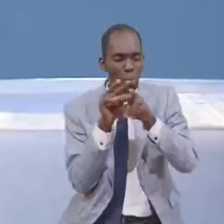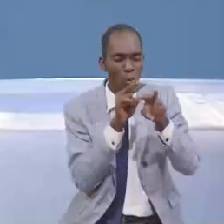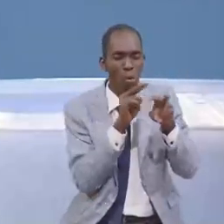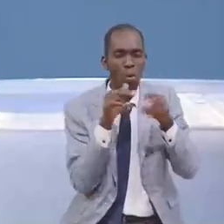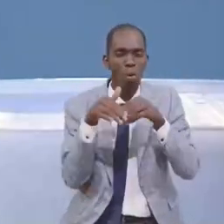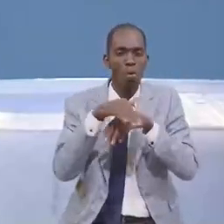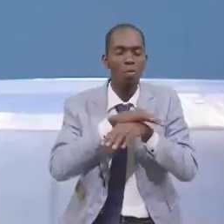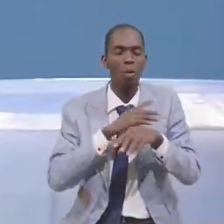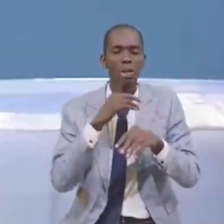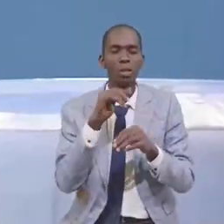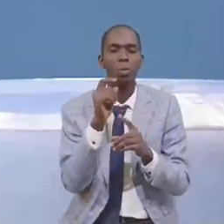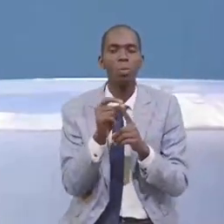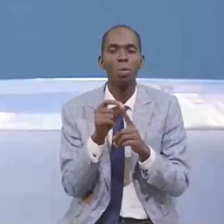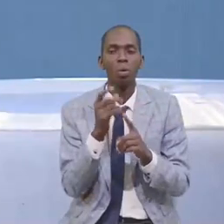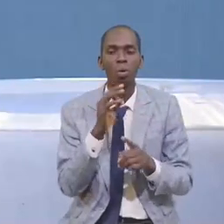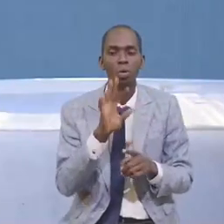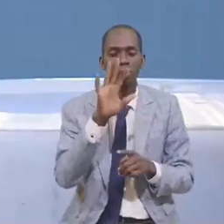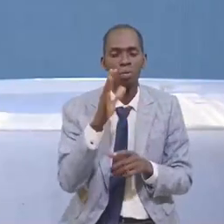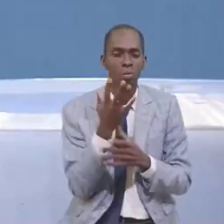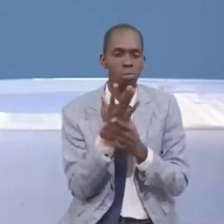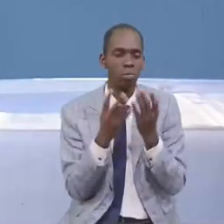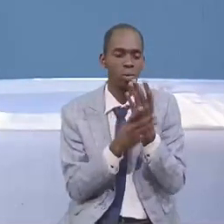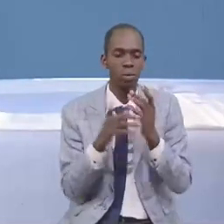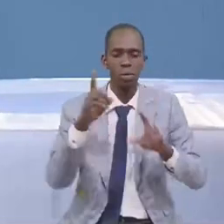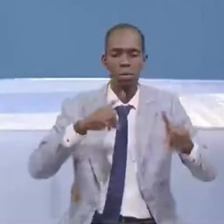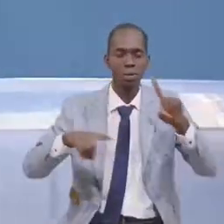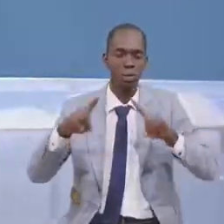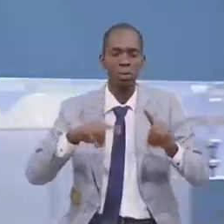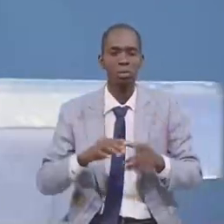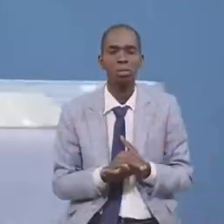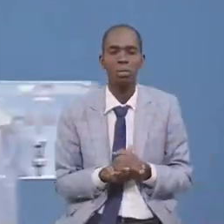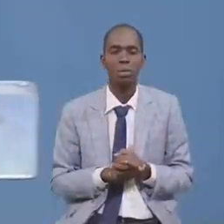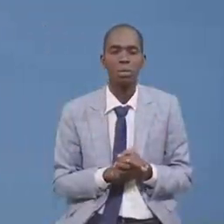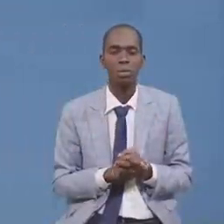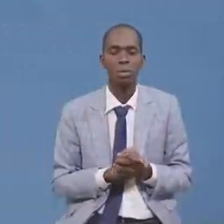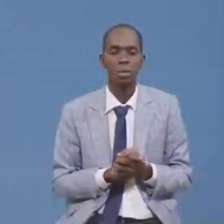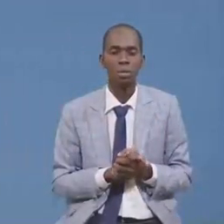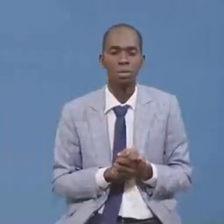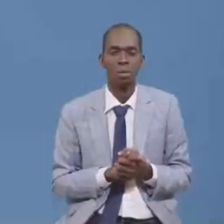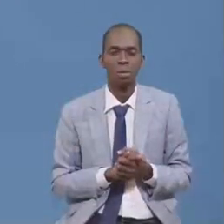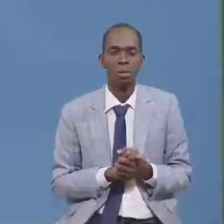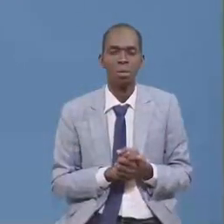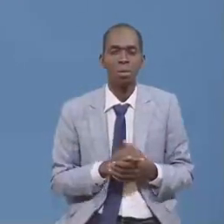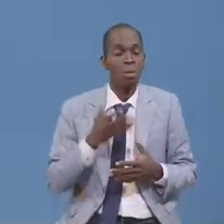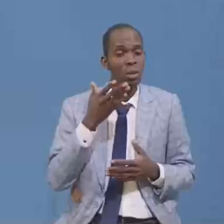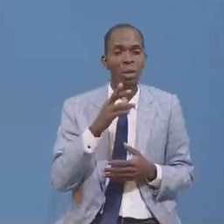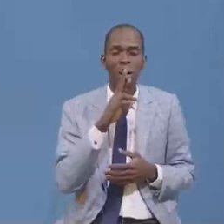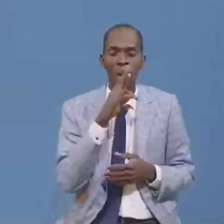Premièrement, vous devez veiller sur les paroles de votre bouche, les paroles venant de votre bouche. Il y a les